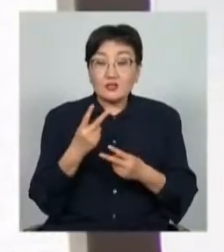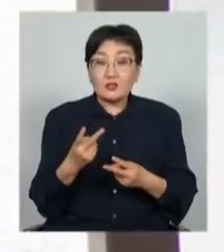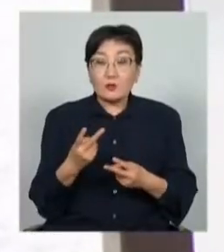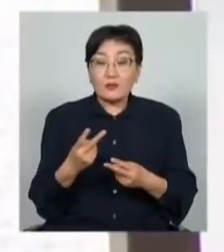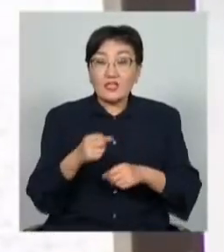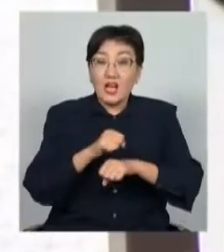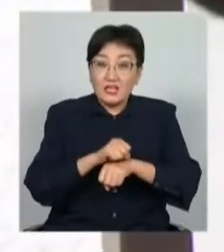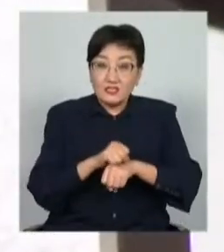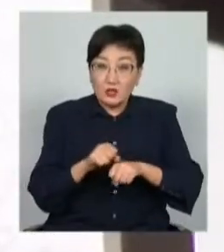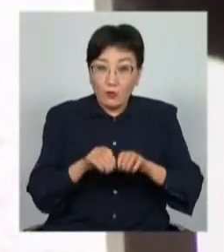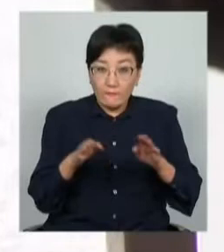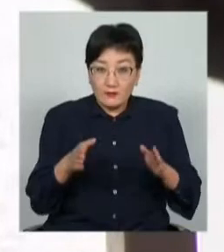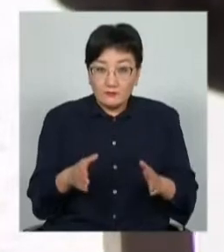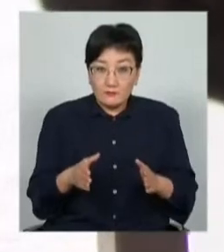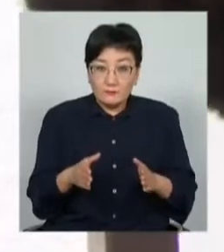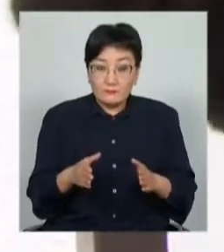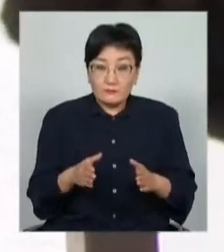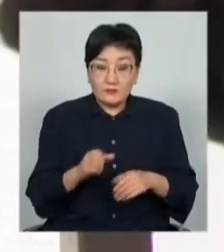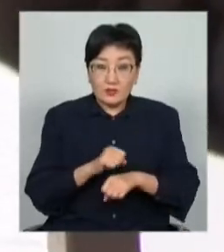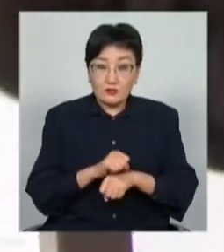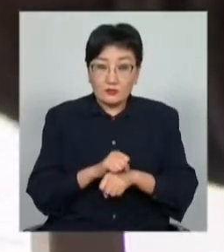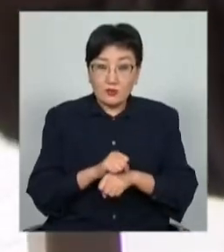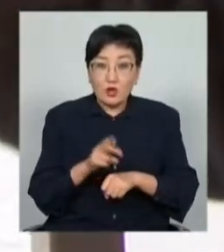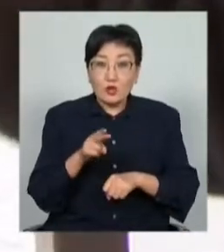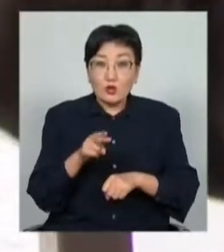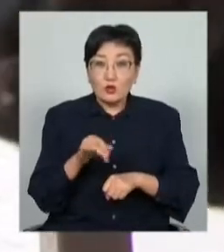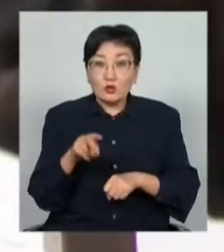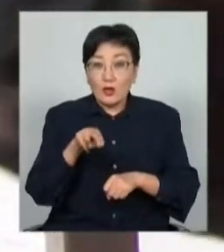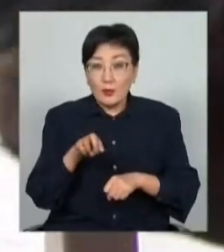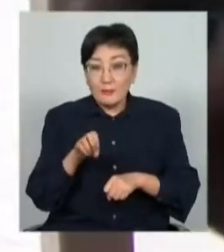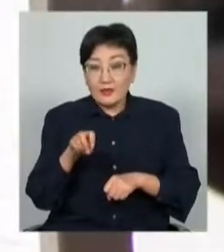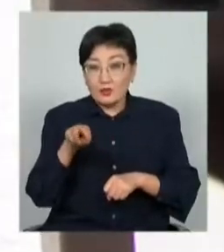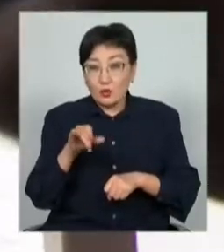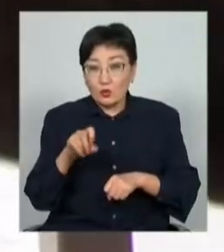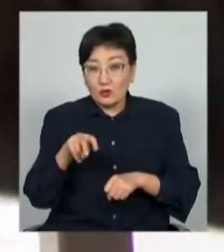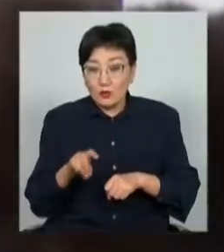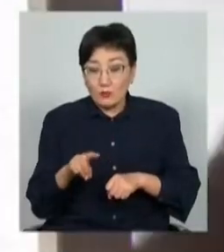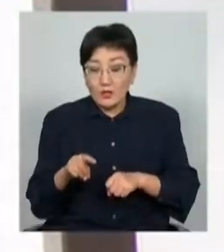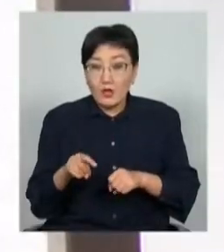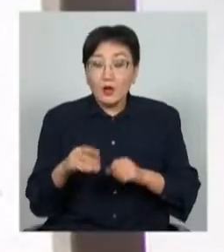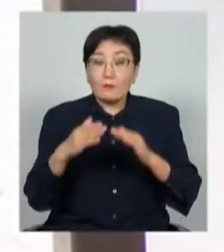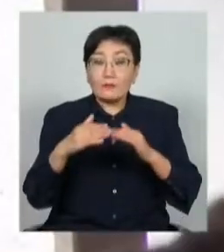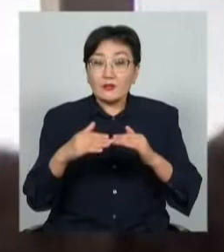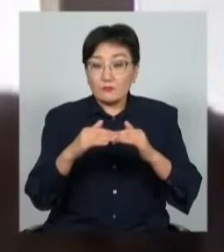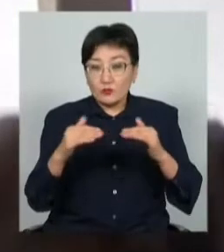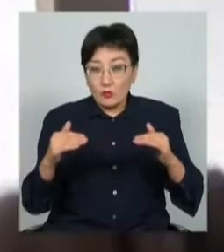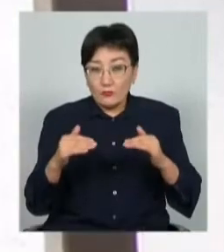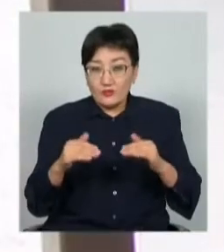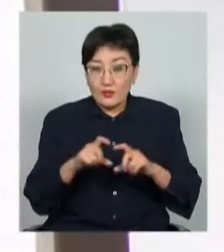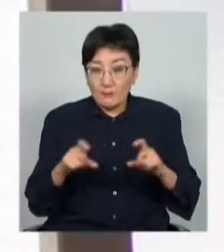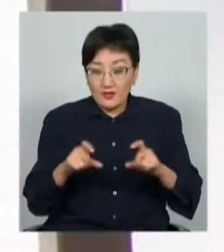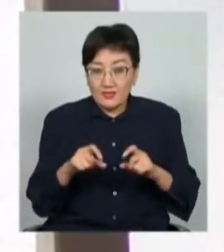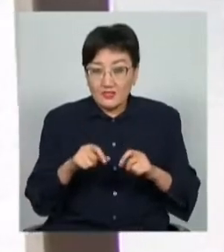бір остановка бар ғой. Құдай берді олы. Соның жанында ғана төбесінде магазин, астының бәрі бұлық